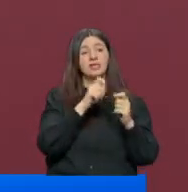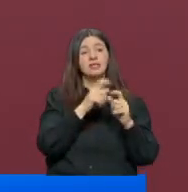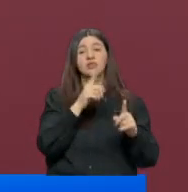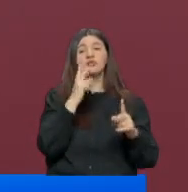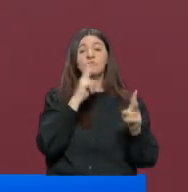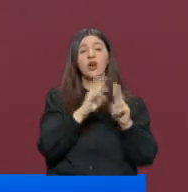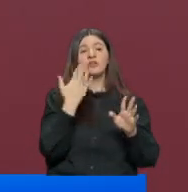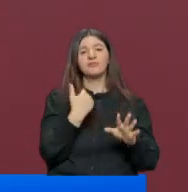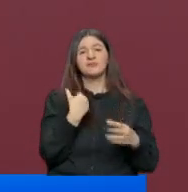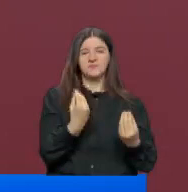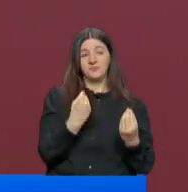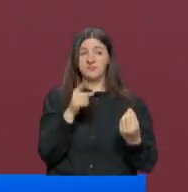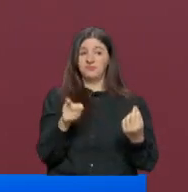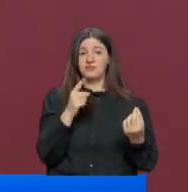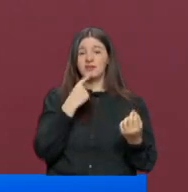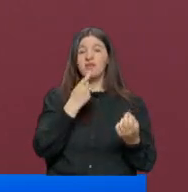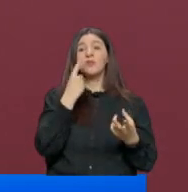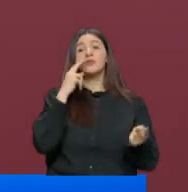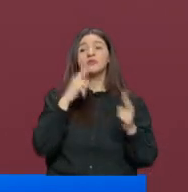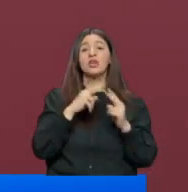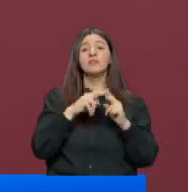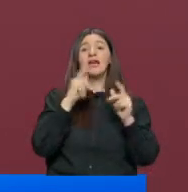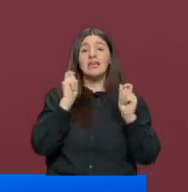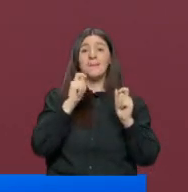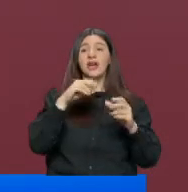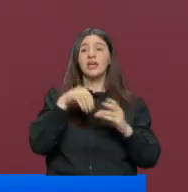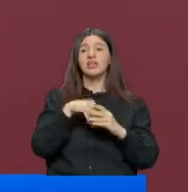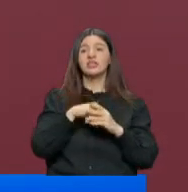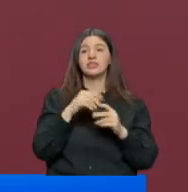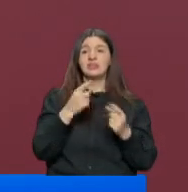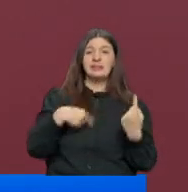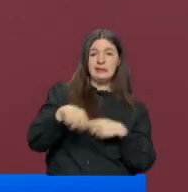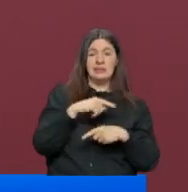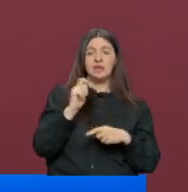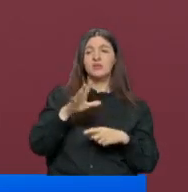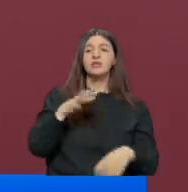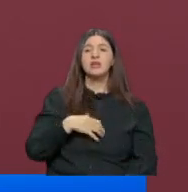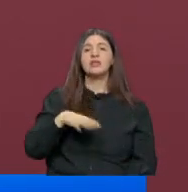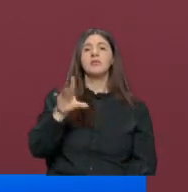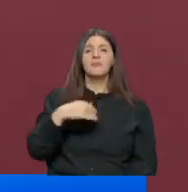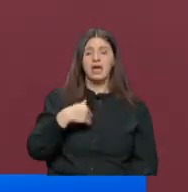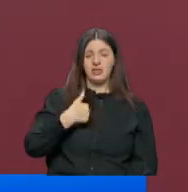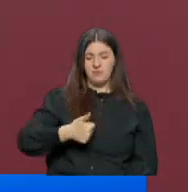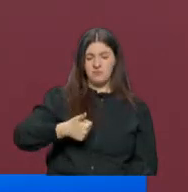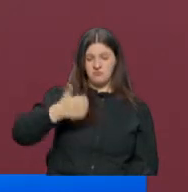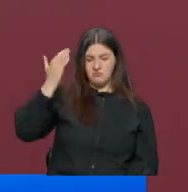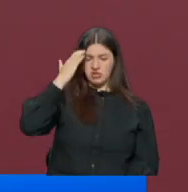yaptı ya da bu Biden'la görüşmeyi sağlayabilmek için çark etti. Kendisi değil miydi? Ben başta olduğum sürece bunlar